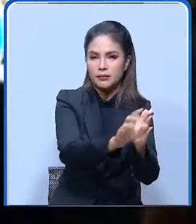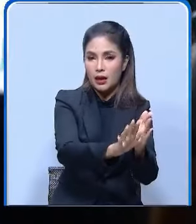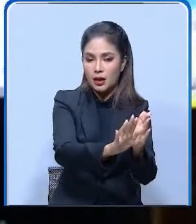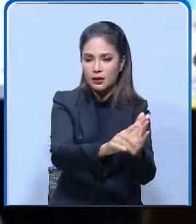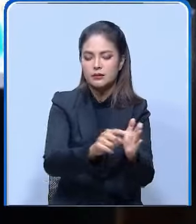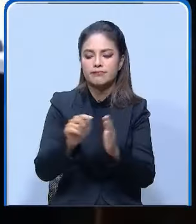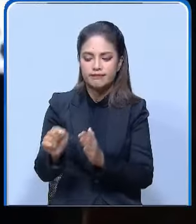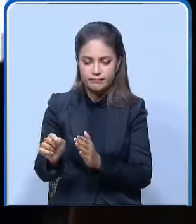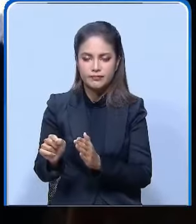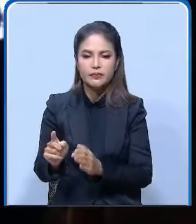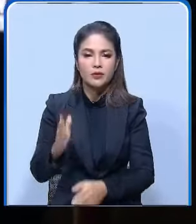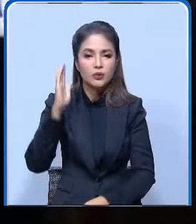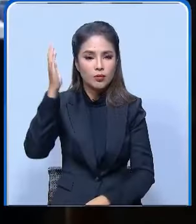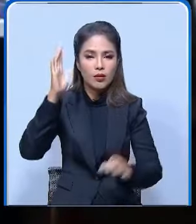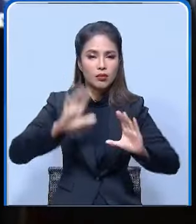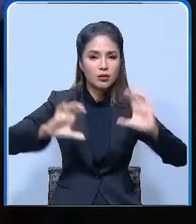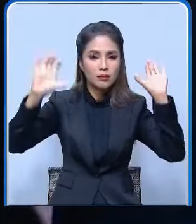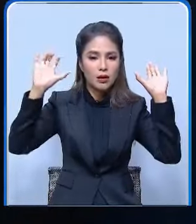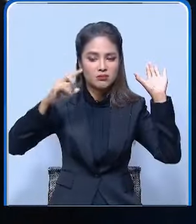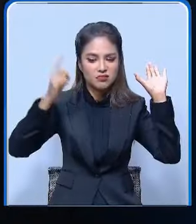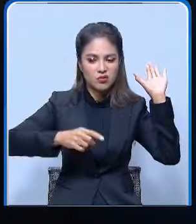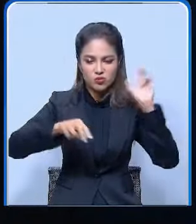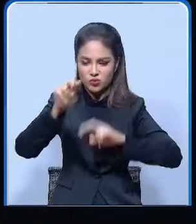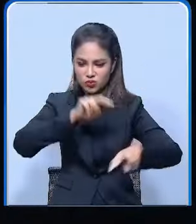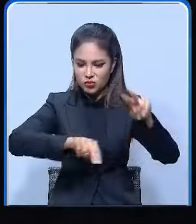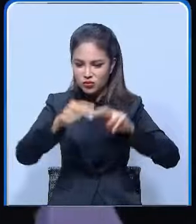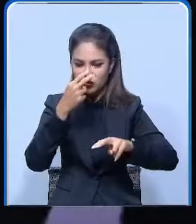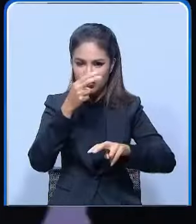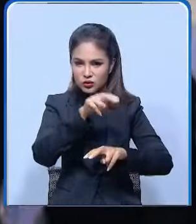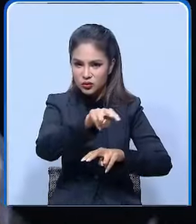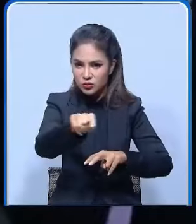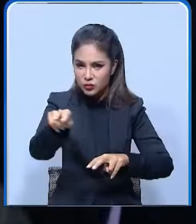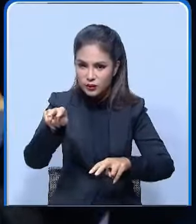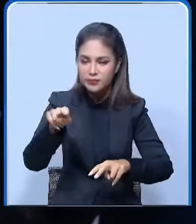ของภาครัฐที่ต้องออกมาขันลดความปลอดภัยให้ประชาชน